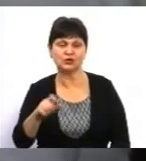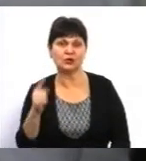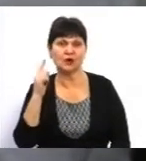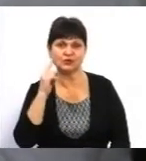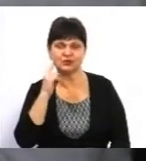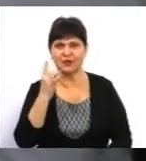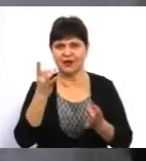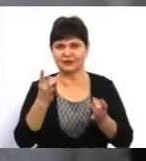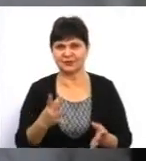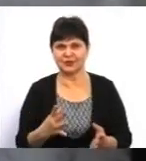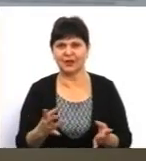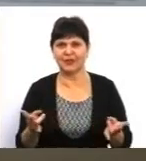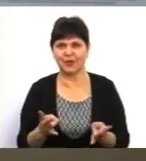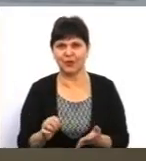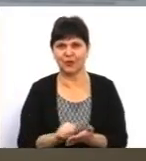на дитину.